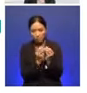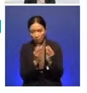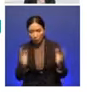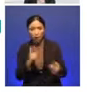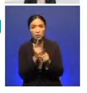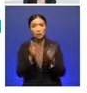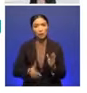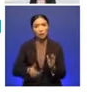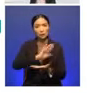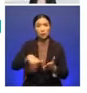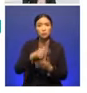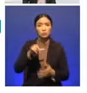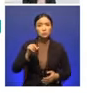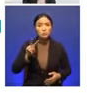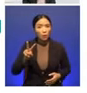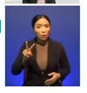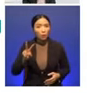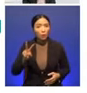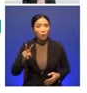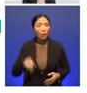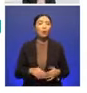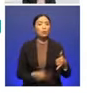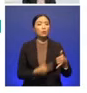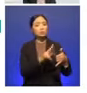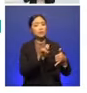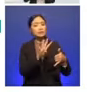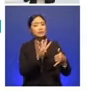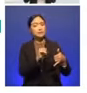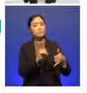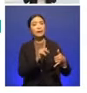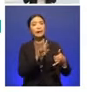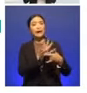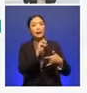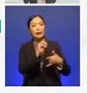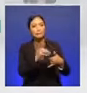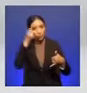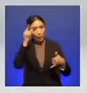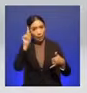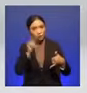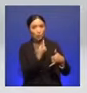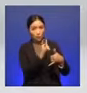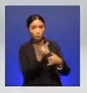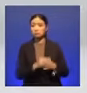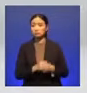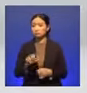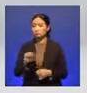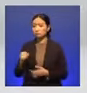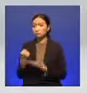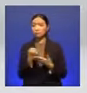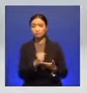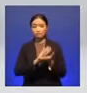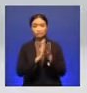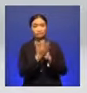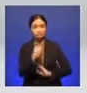22คนเพื่อให้ได้240กรัมต่อคนต่อวันเพราะงั้นมันมีศักยภาพมากที่สสส.จะเข้าไปเปลี่ยนแปลงประเ